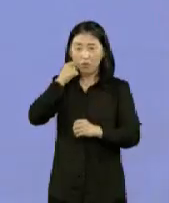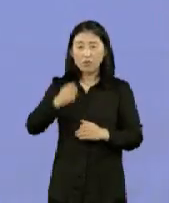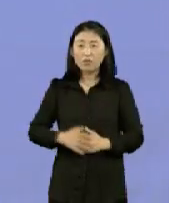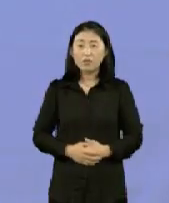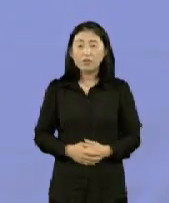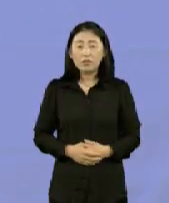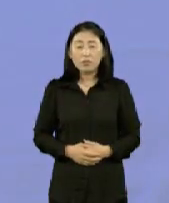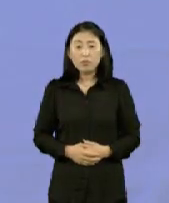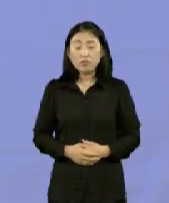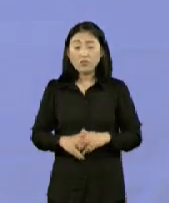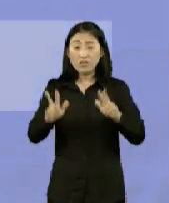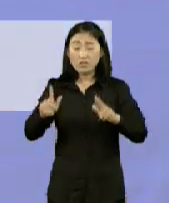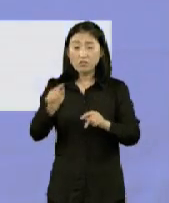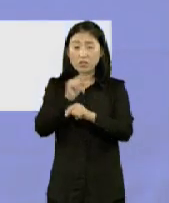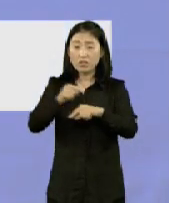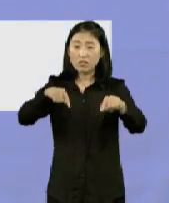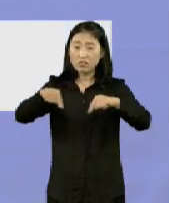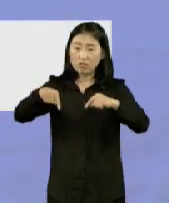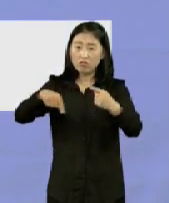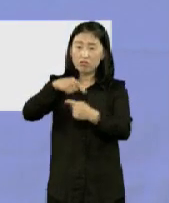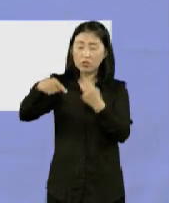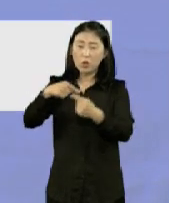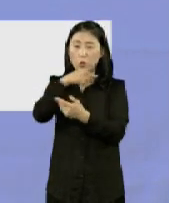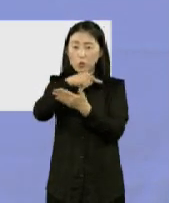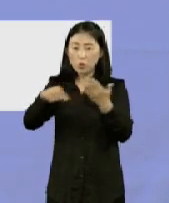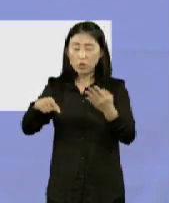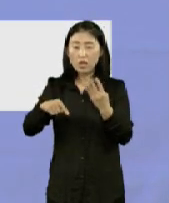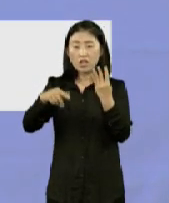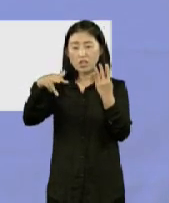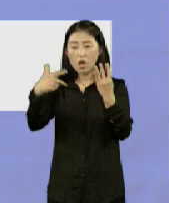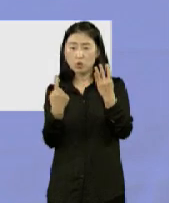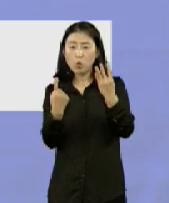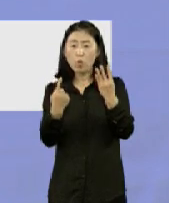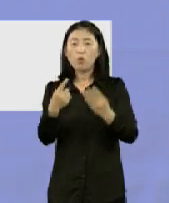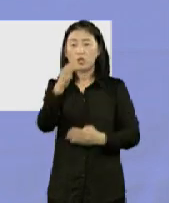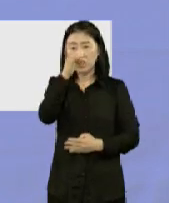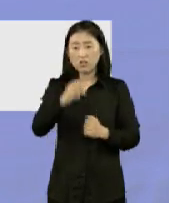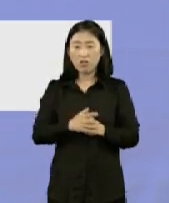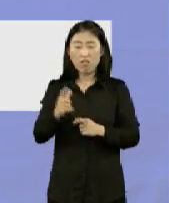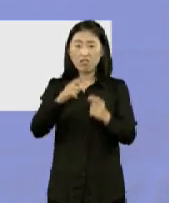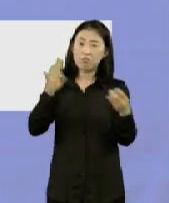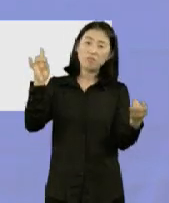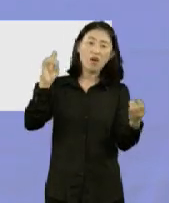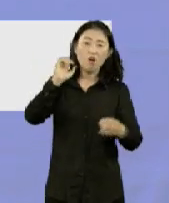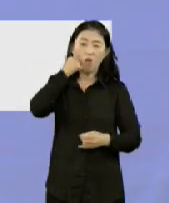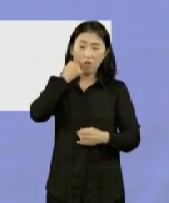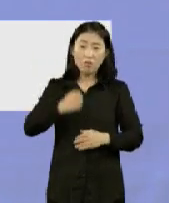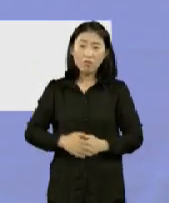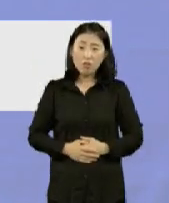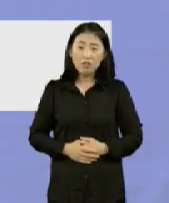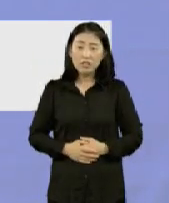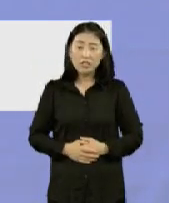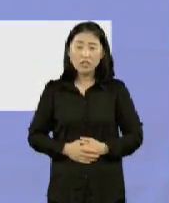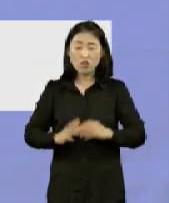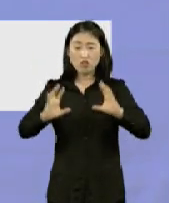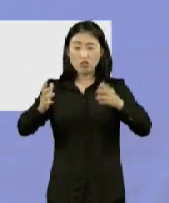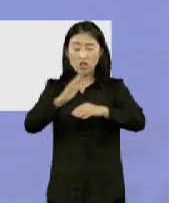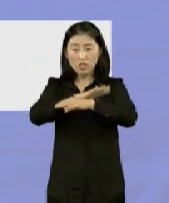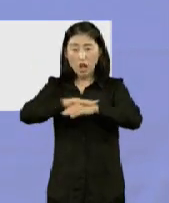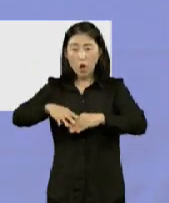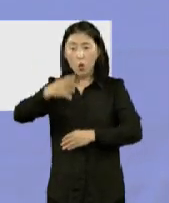이 행정 비효율에 따른 국가적 손실이 4조에 달하고 있습니다. 이것을 더 이상 둘 수가 없습니다. 그래서